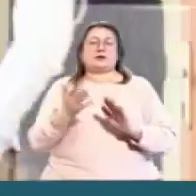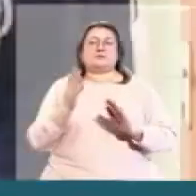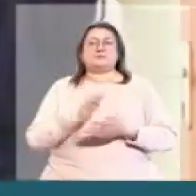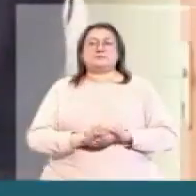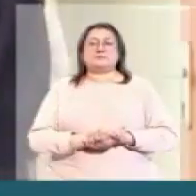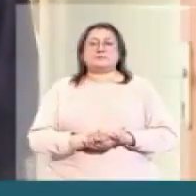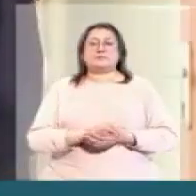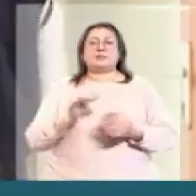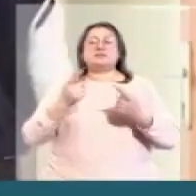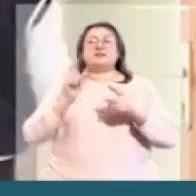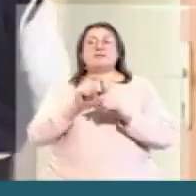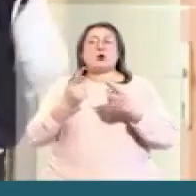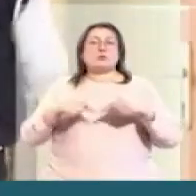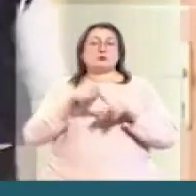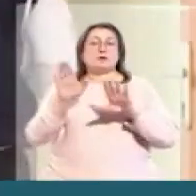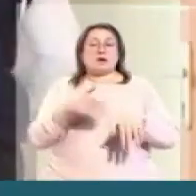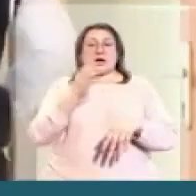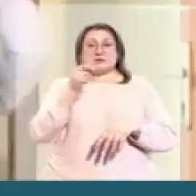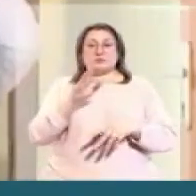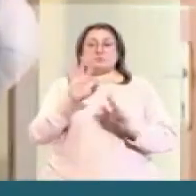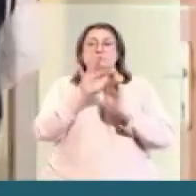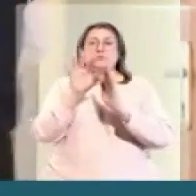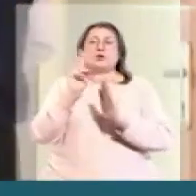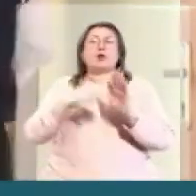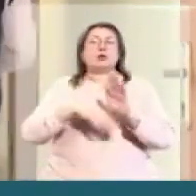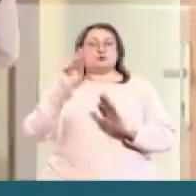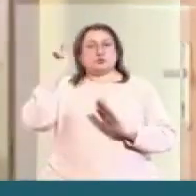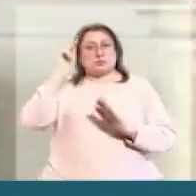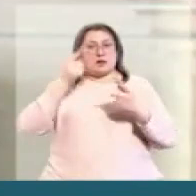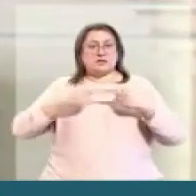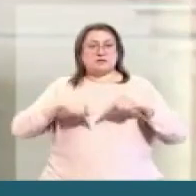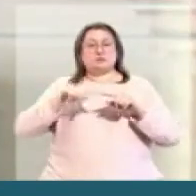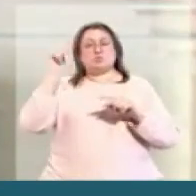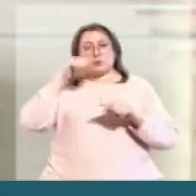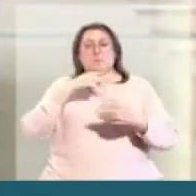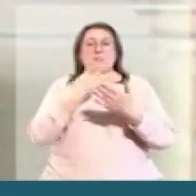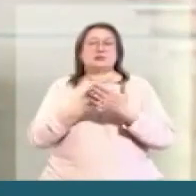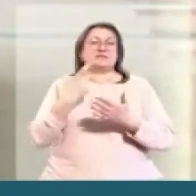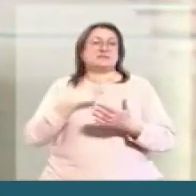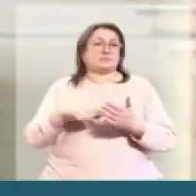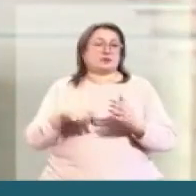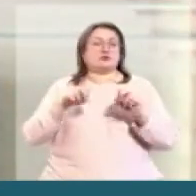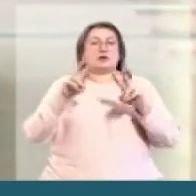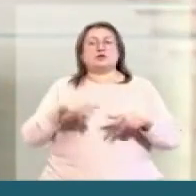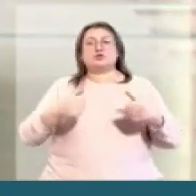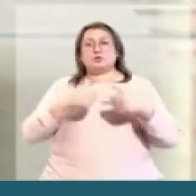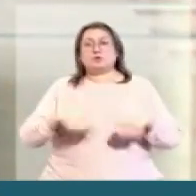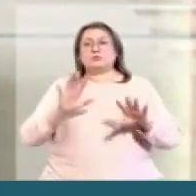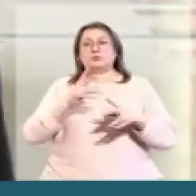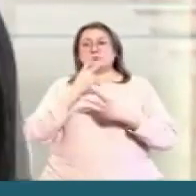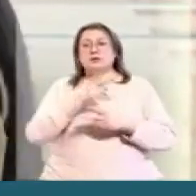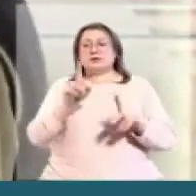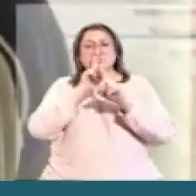По словам организаторов, после окончания акции будут выявлены лучшие учебные организации, сумевшие показать себя. Членами жюри будут